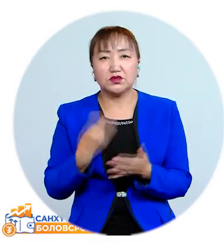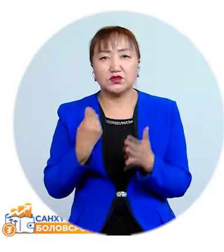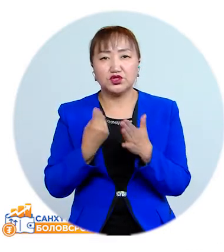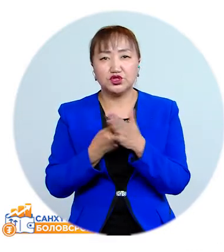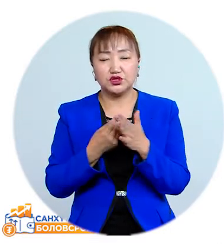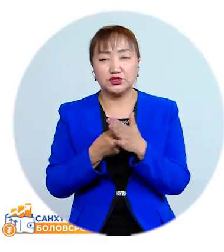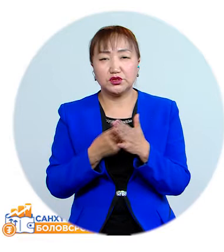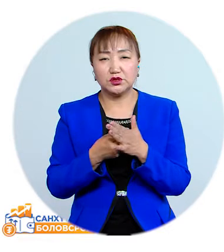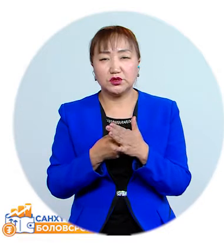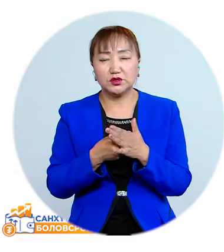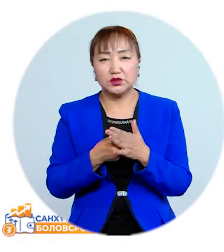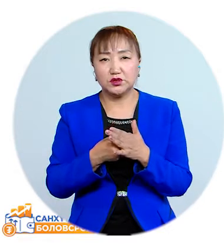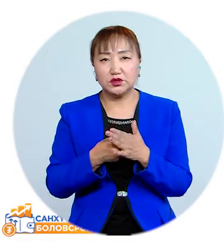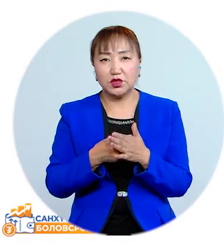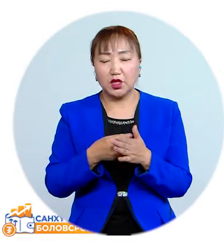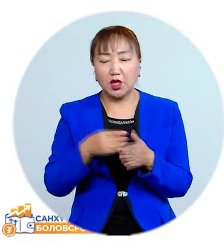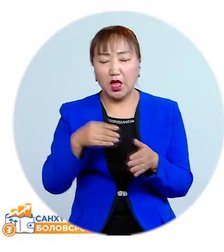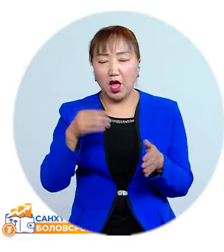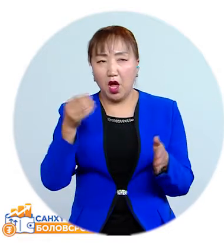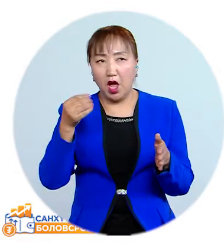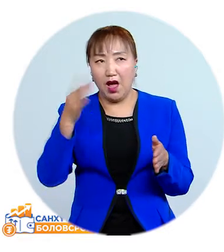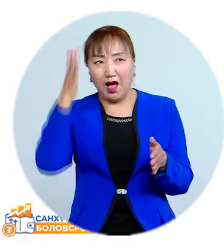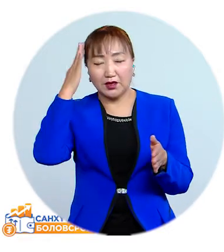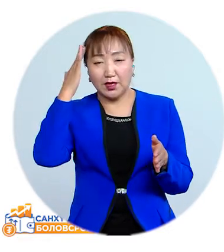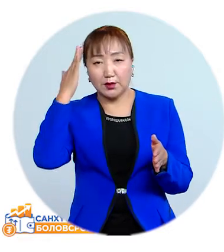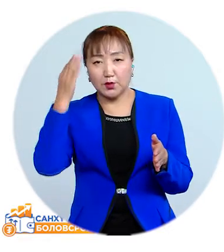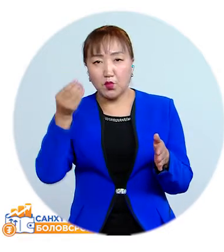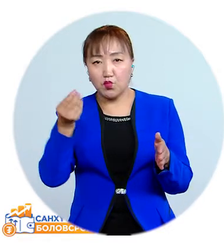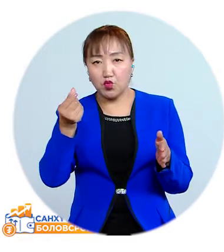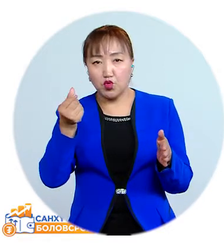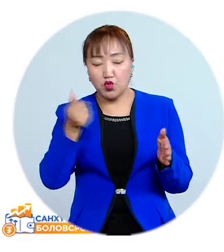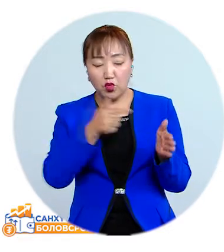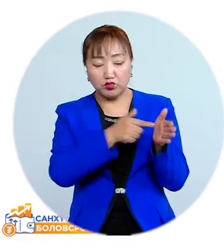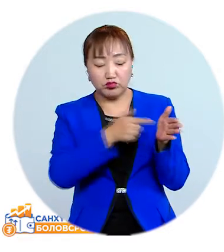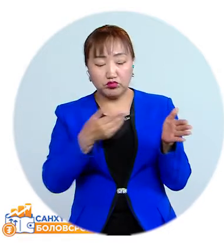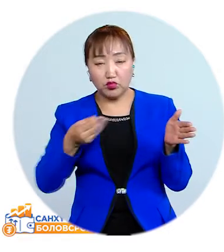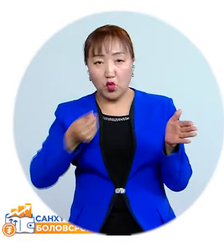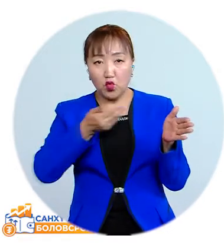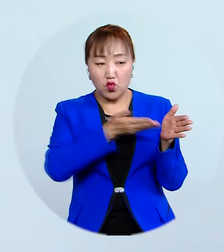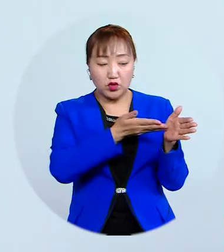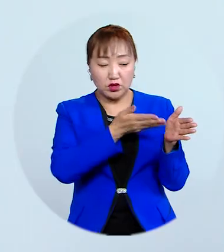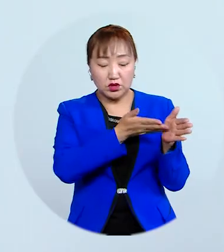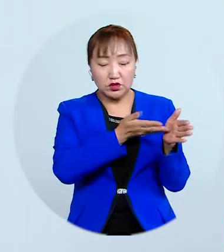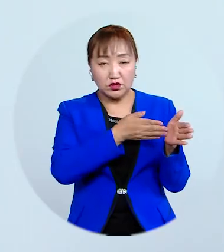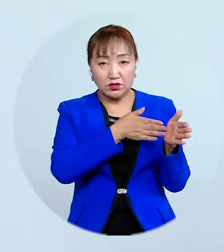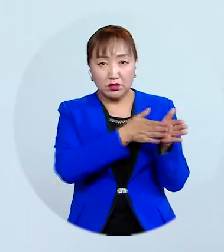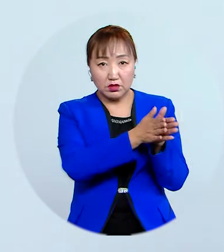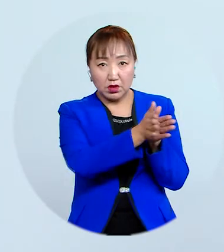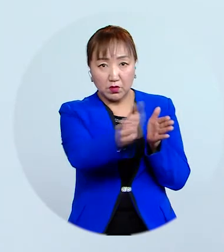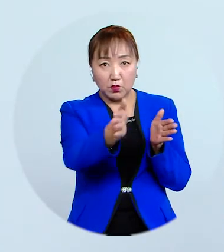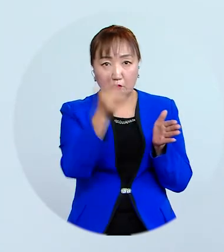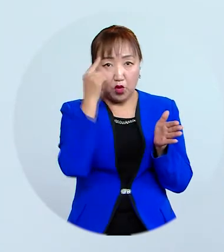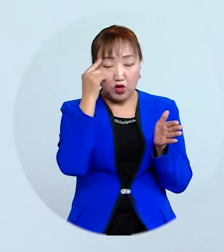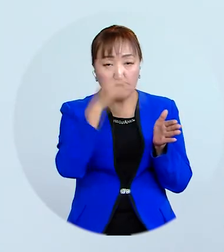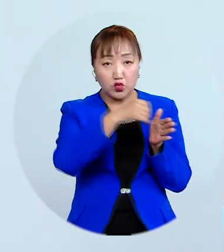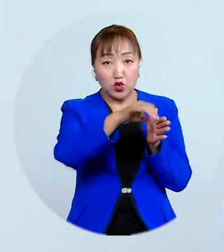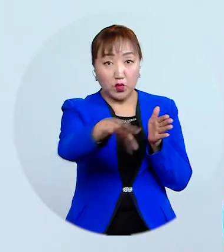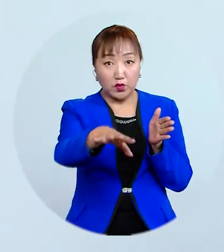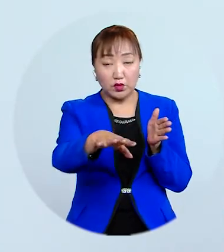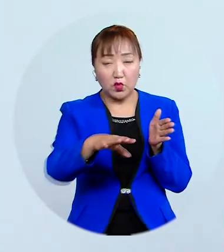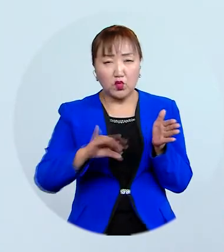одоо шилжүүлэхдээ тухайн шилжүүлж байгаа байгууллага чинь хэр найдвартай вэ гэдгийг бол нэгдүгээр шалах хэрэгтэй. Хоёрдугаар тухайн гүйлгээ мөнгийг хийсний